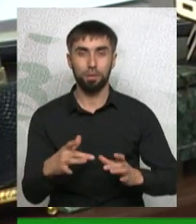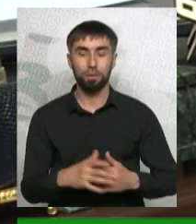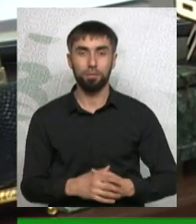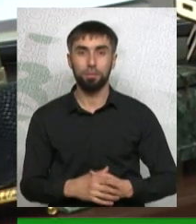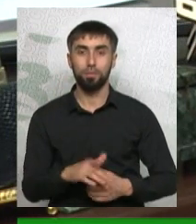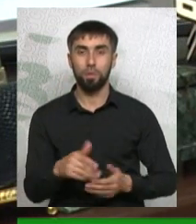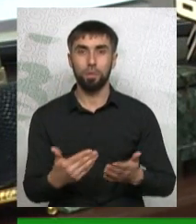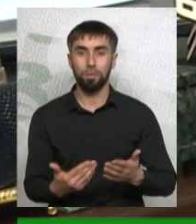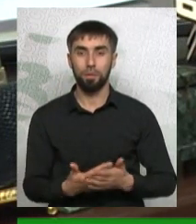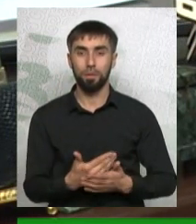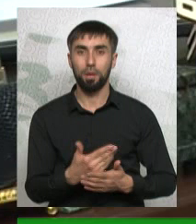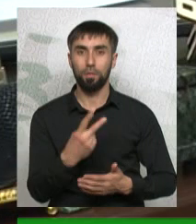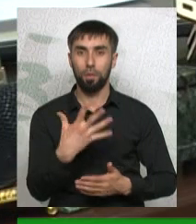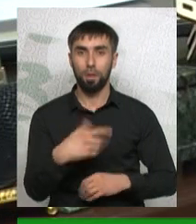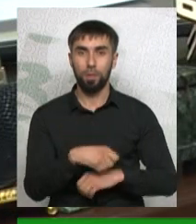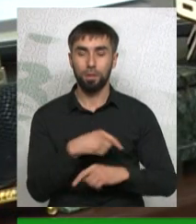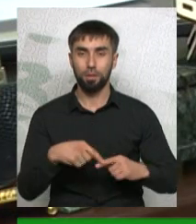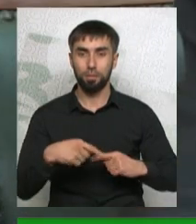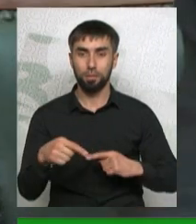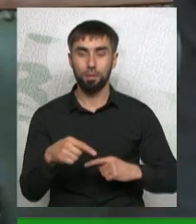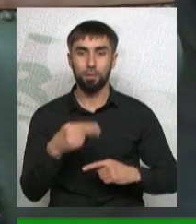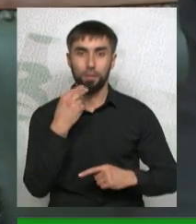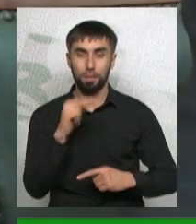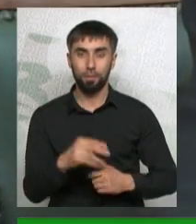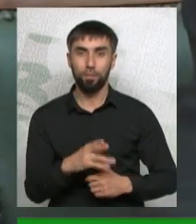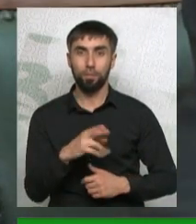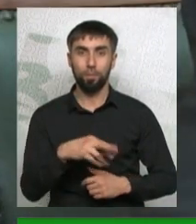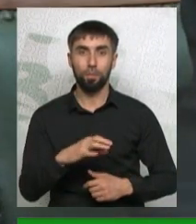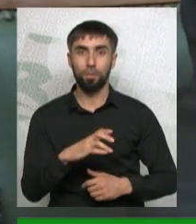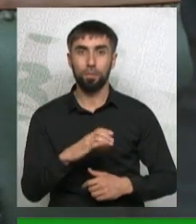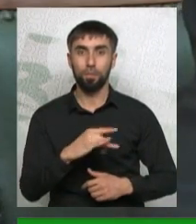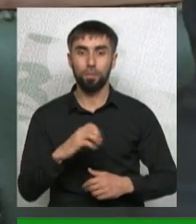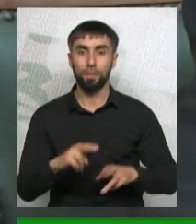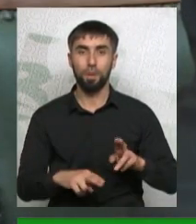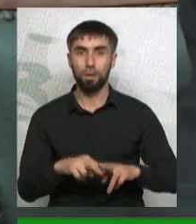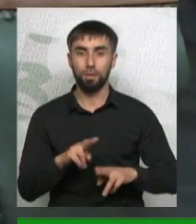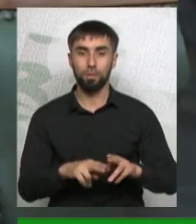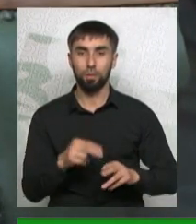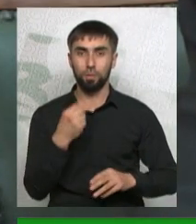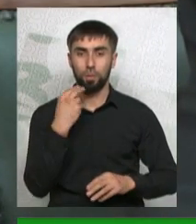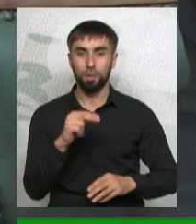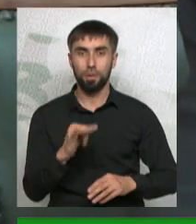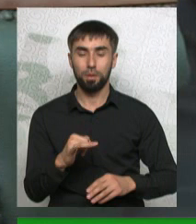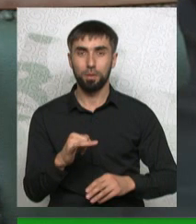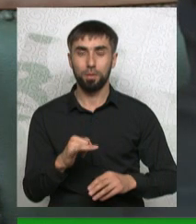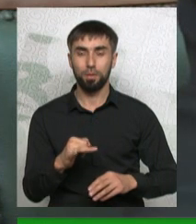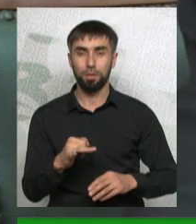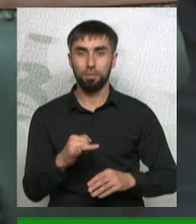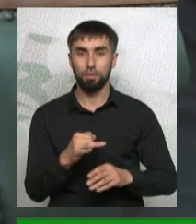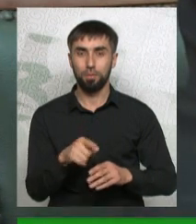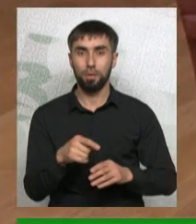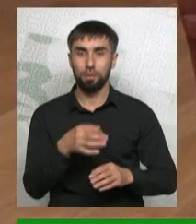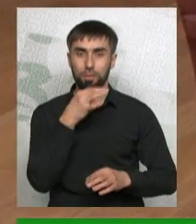будет совершенно новое. 25-метровое. Да. Великолепно. По Сунже стоите прям четко и периодически мне